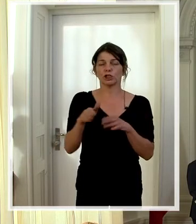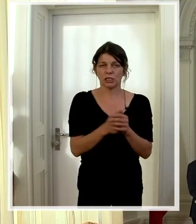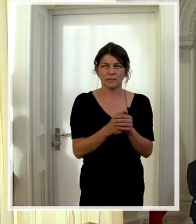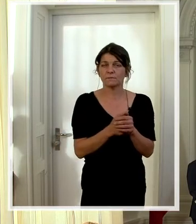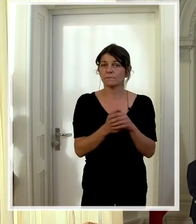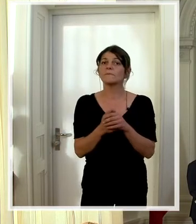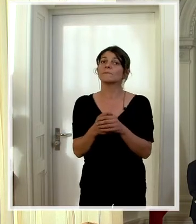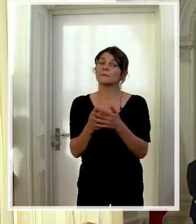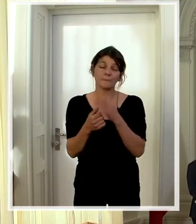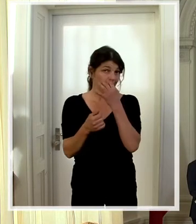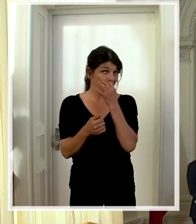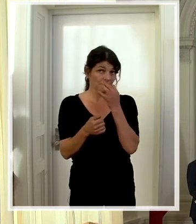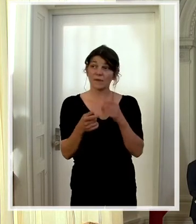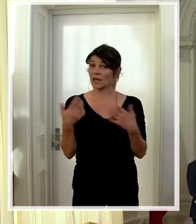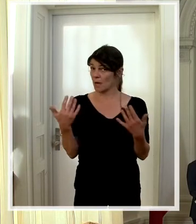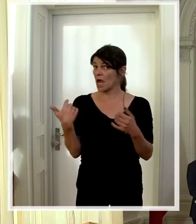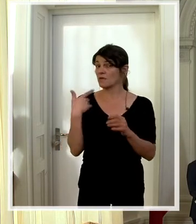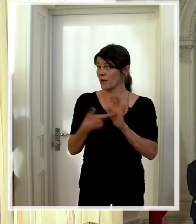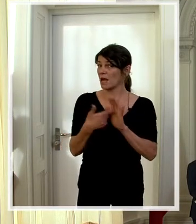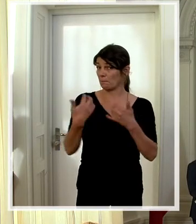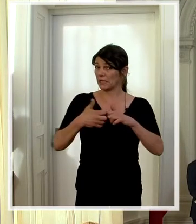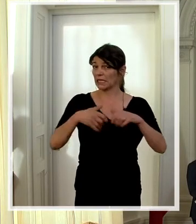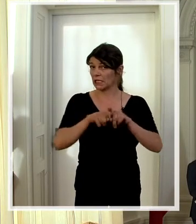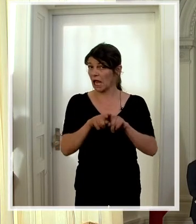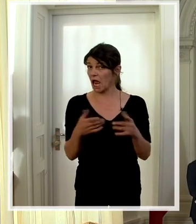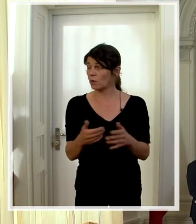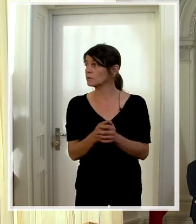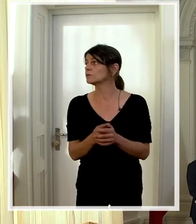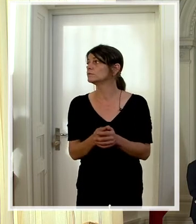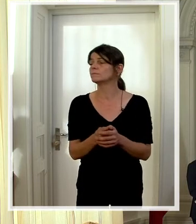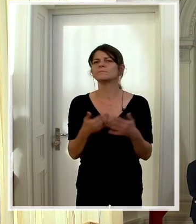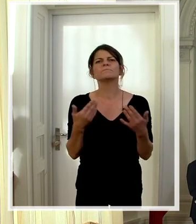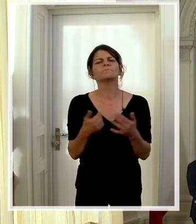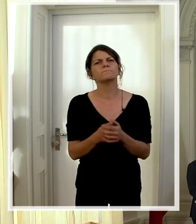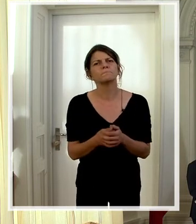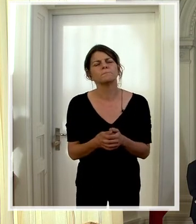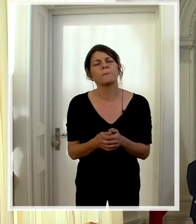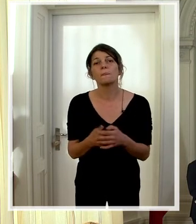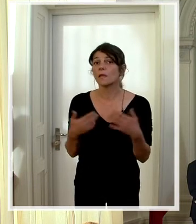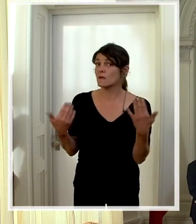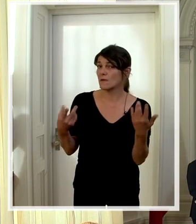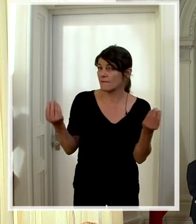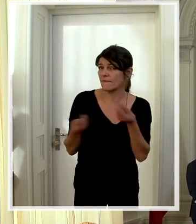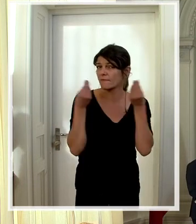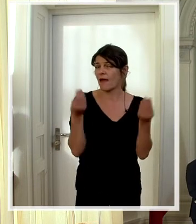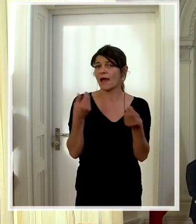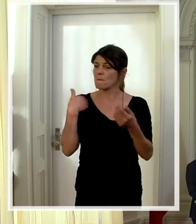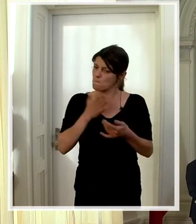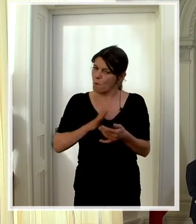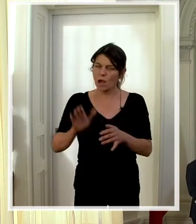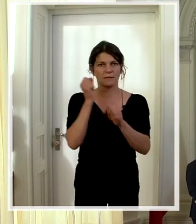einen Verkehrsdienst, Bericht, wo ja die neue oder die Sachen, die man machen